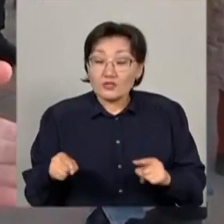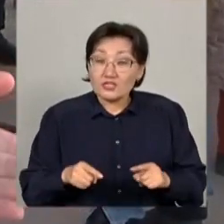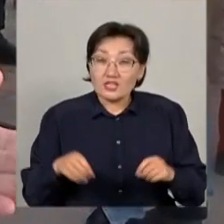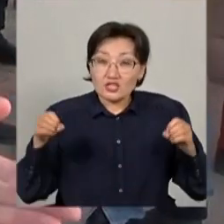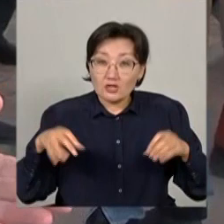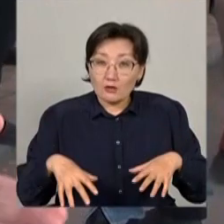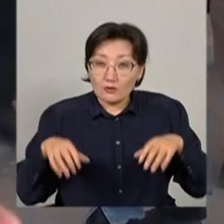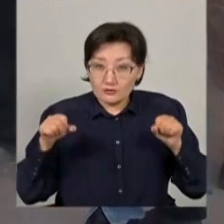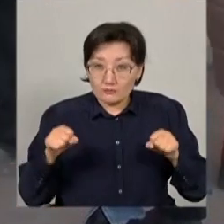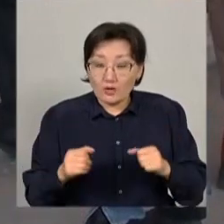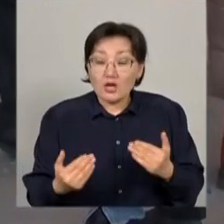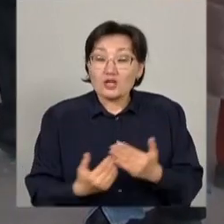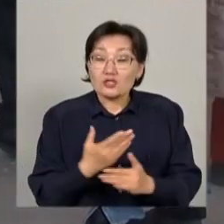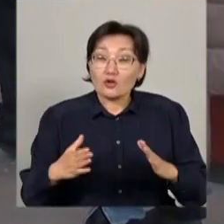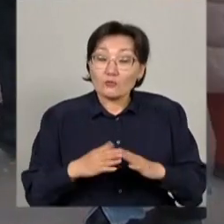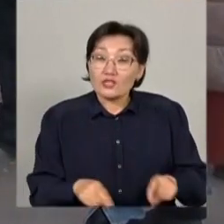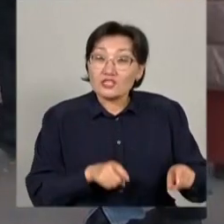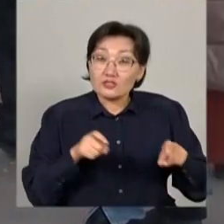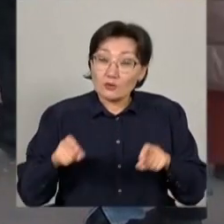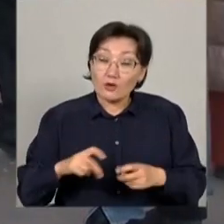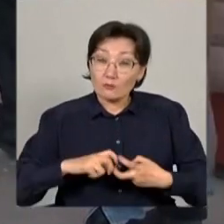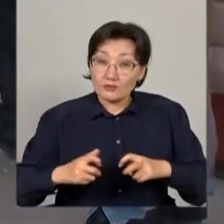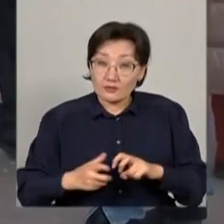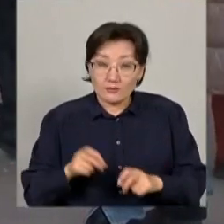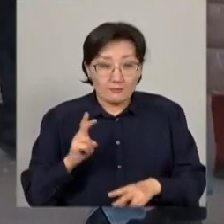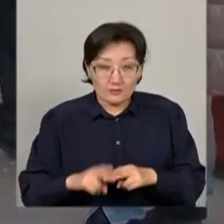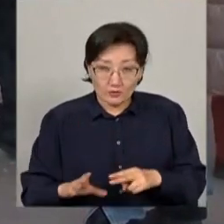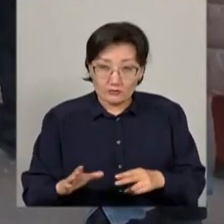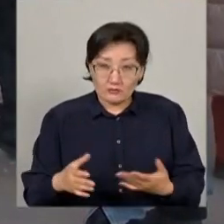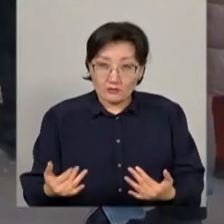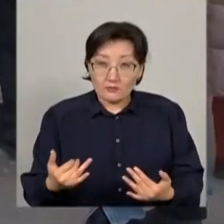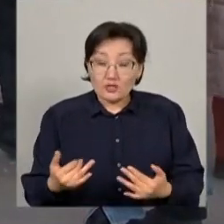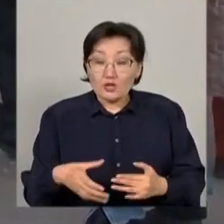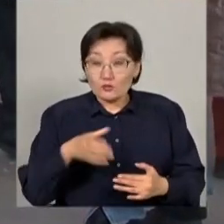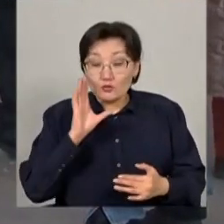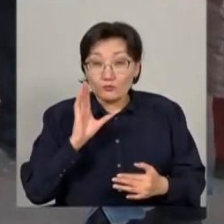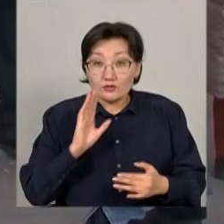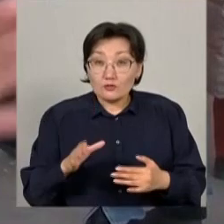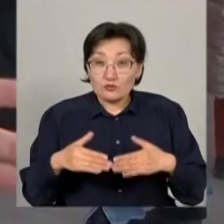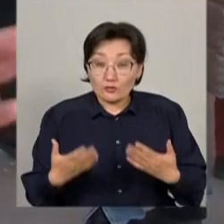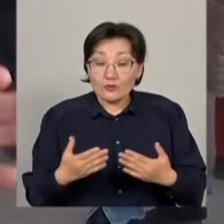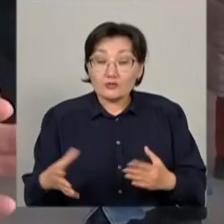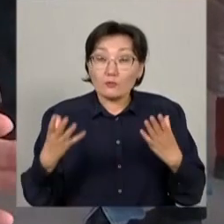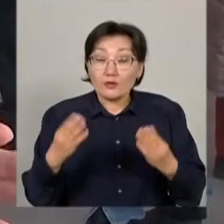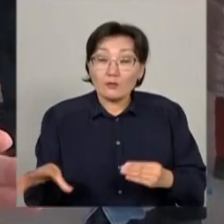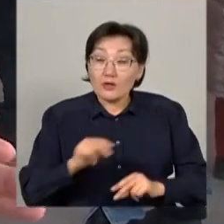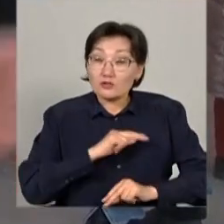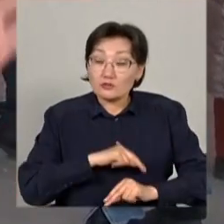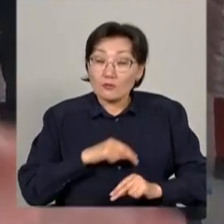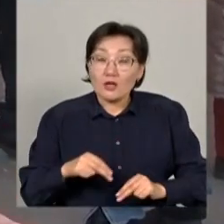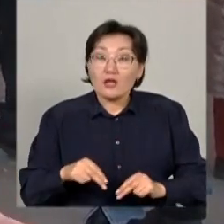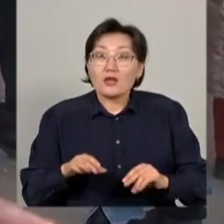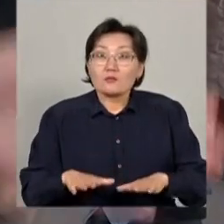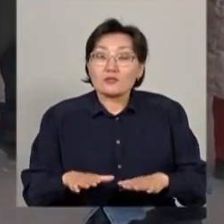жарық өшіп қалады. Жаңа үйге қоныстандық дегенде проблемалар бітпей қойды. Енді міне сусыз отырмыз. Күндіз бәріміз жұмыстамыз,